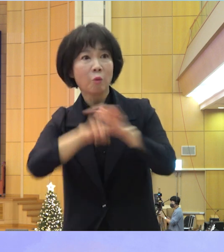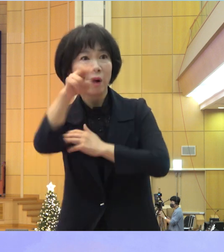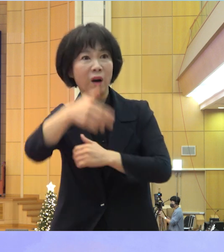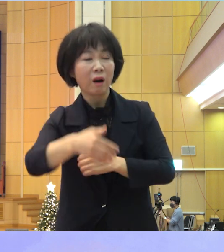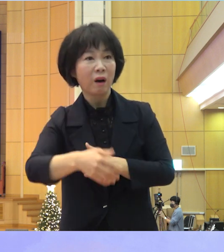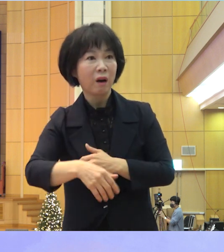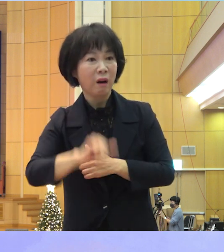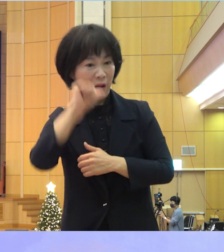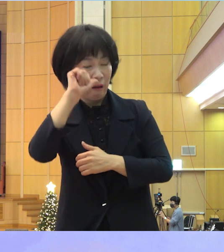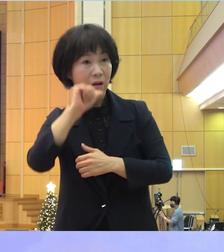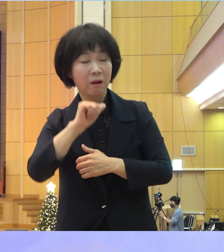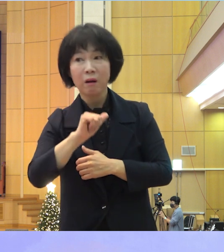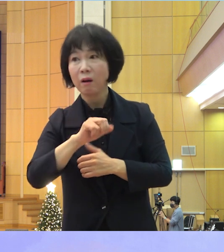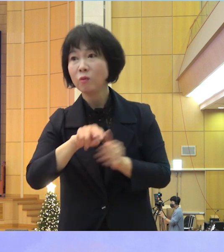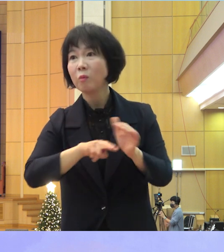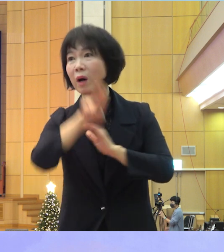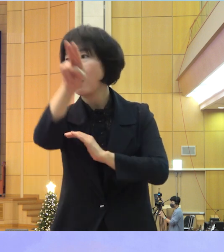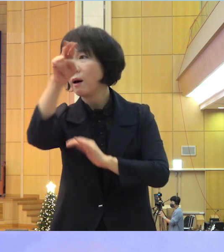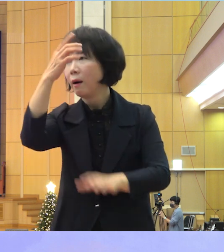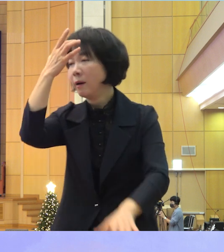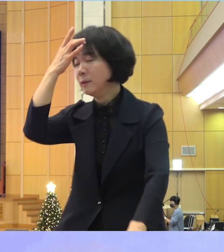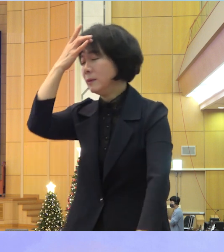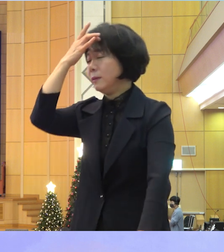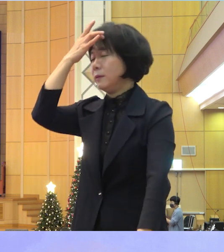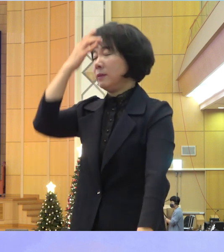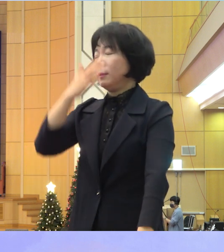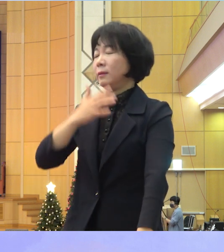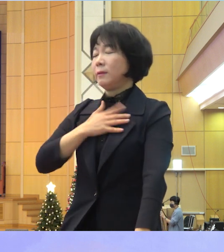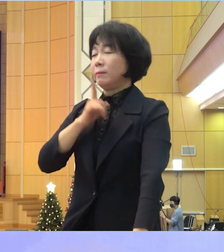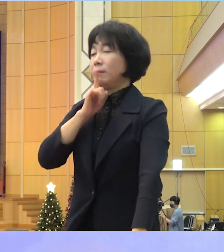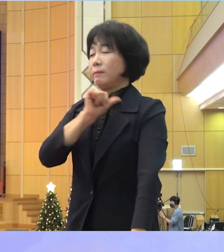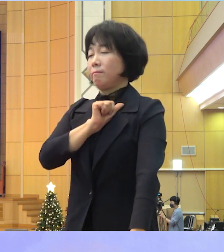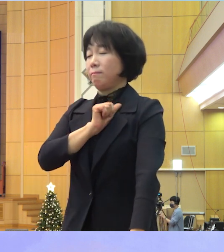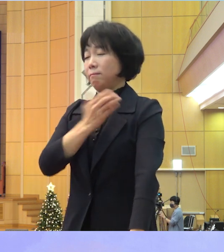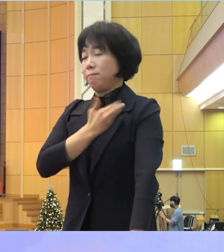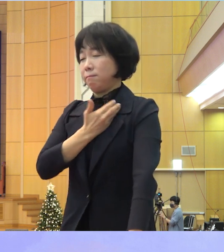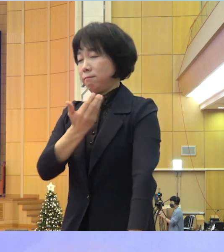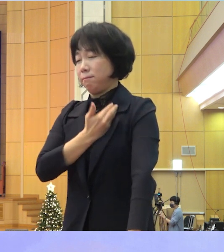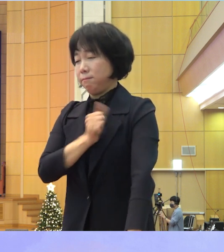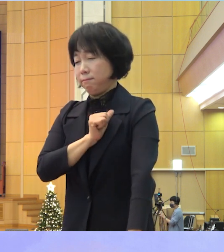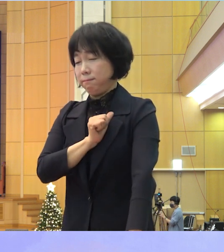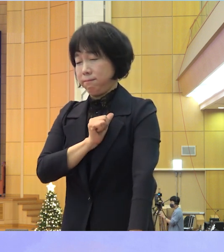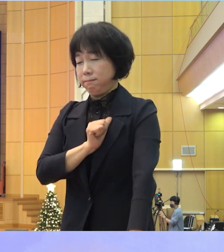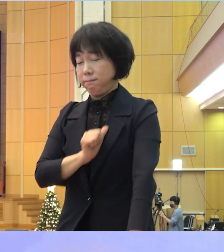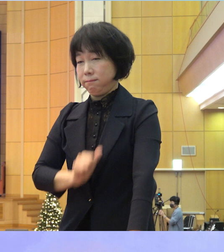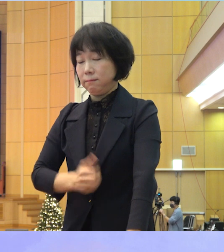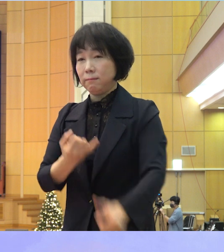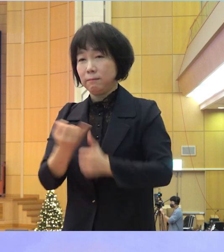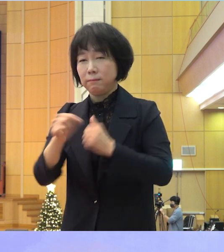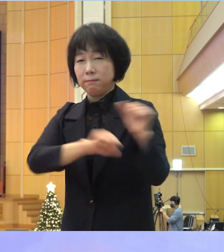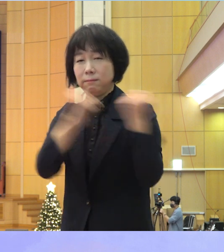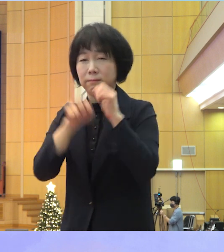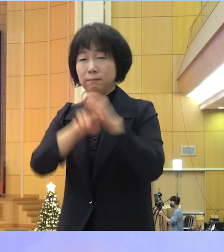고통을 외면한 채 나를 버리고 어디론가 도망갔지만,